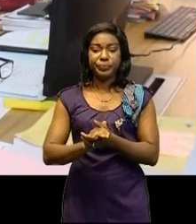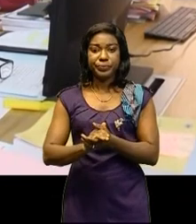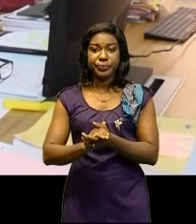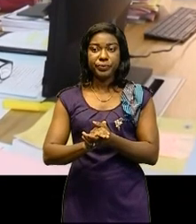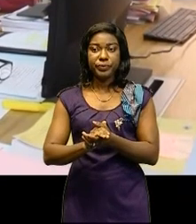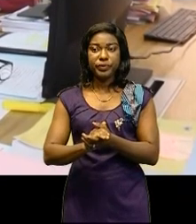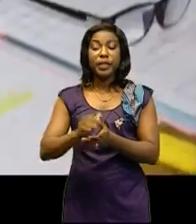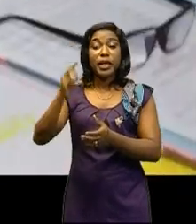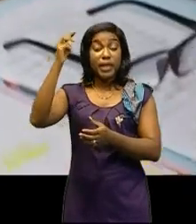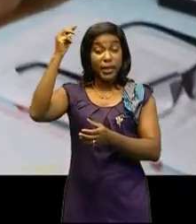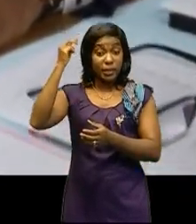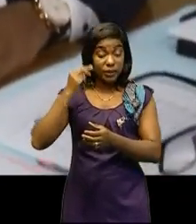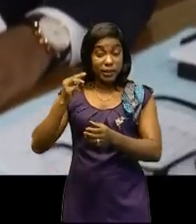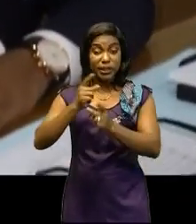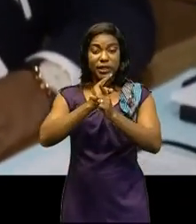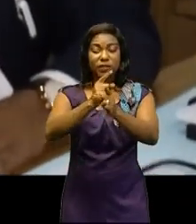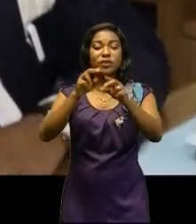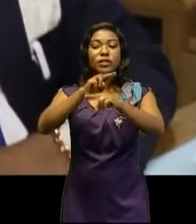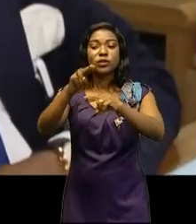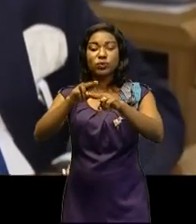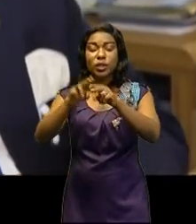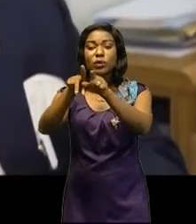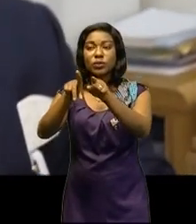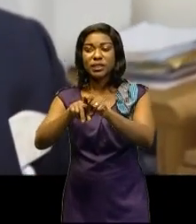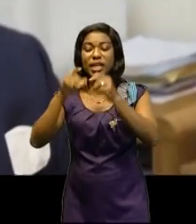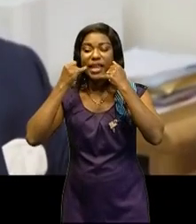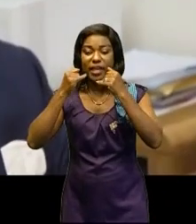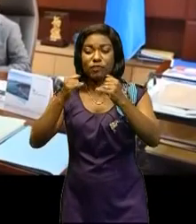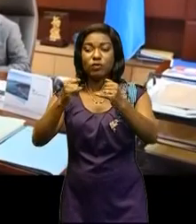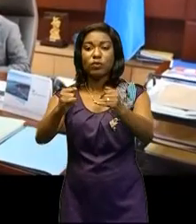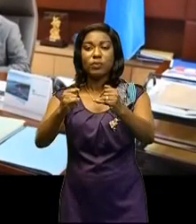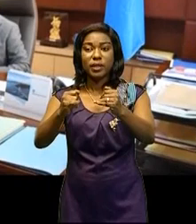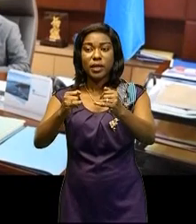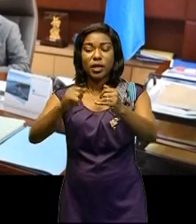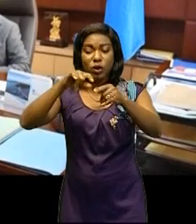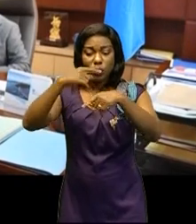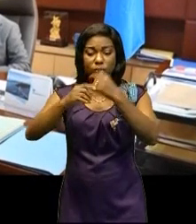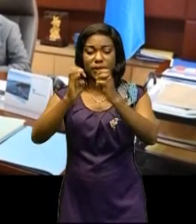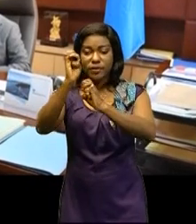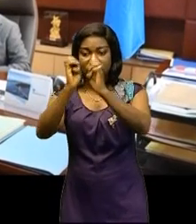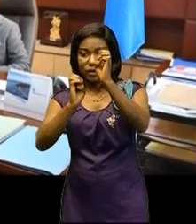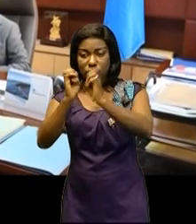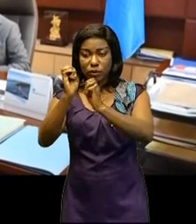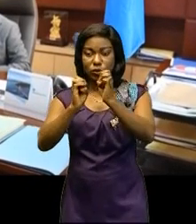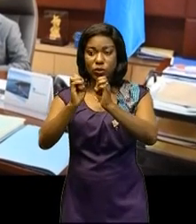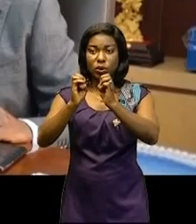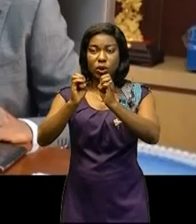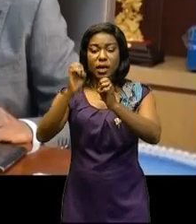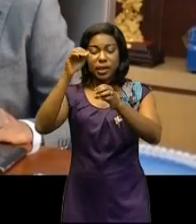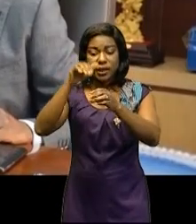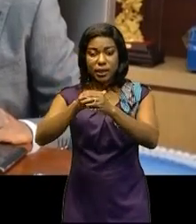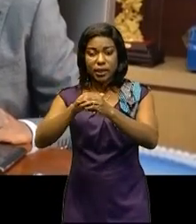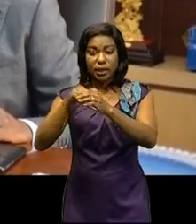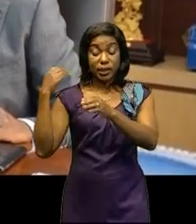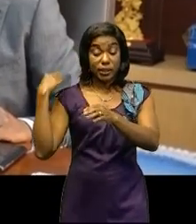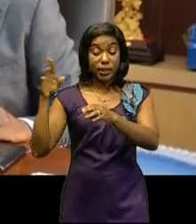Le ministre de la Défense nationale a aussi informé du début de l'évaluation des opérations militaires liées à l'état